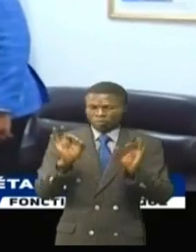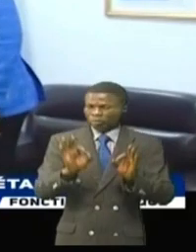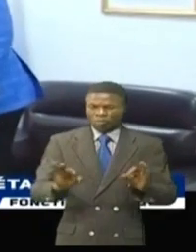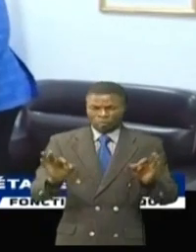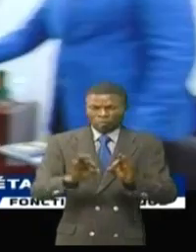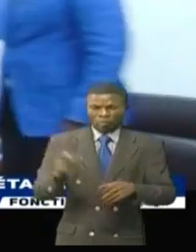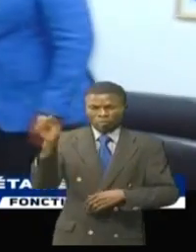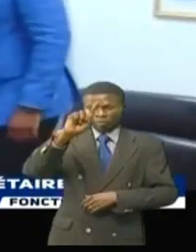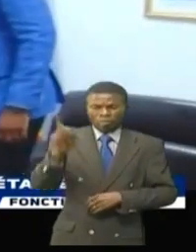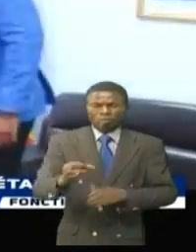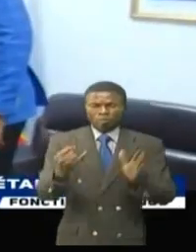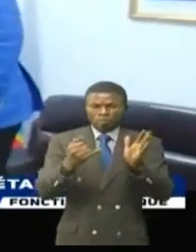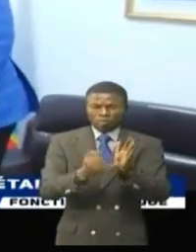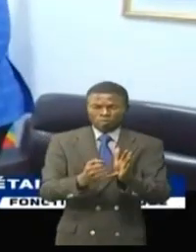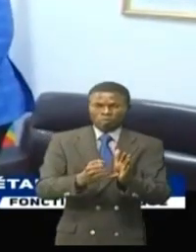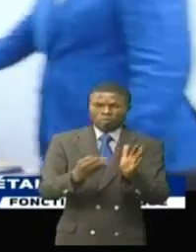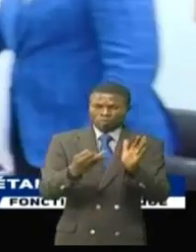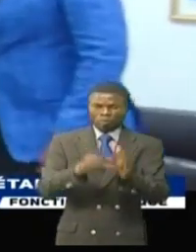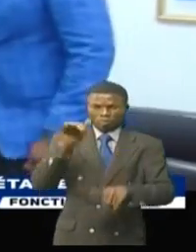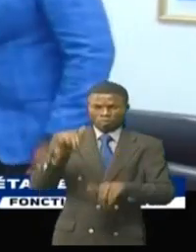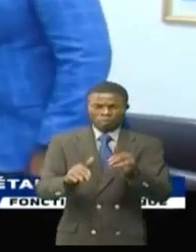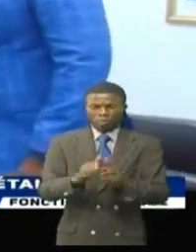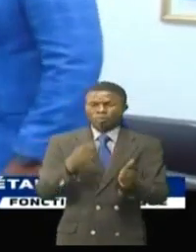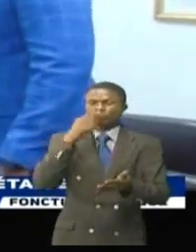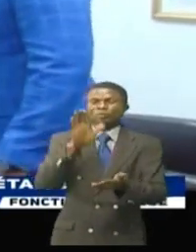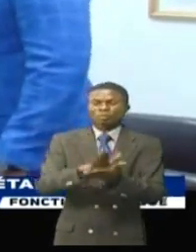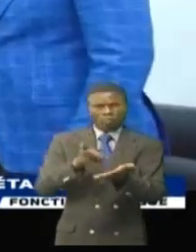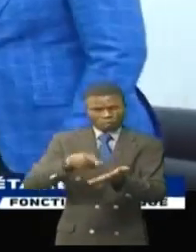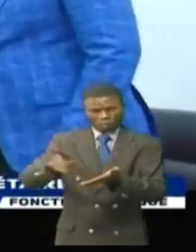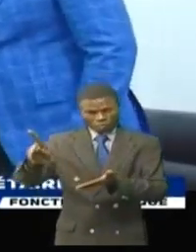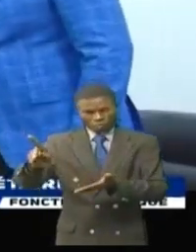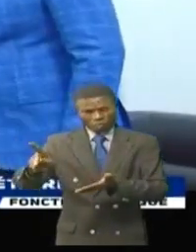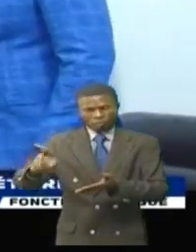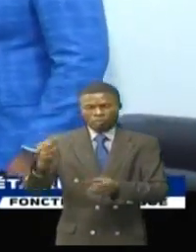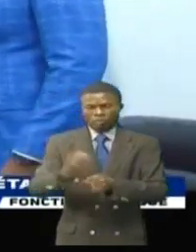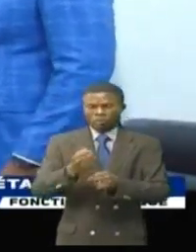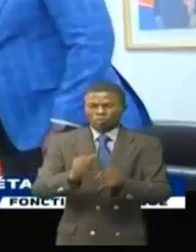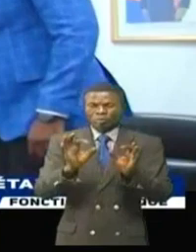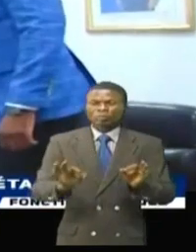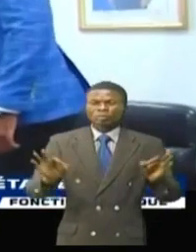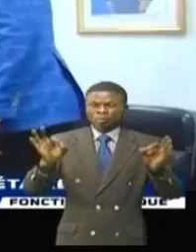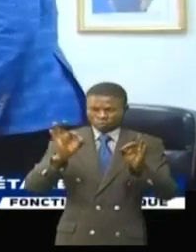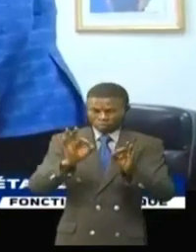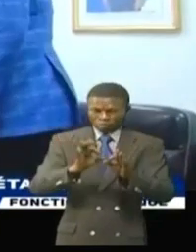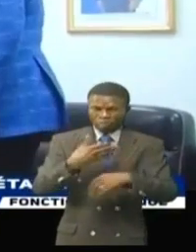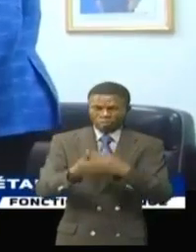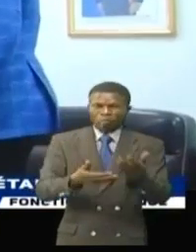37 secrétaires généraux ont été félicités et remerciés pour des loyaux services rendus à la